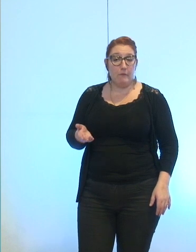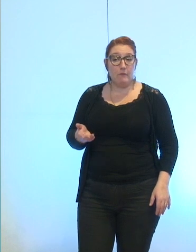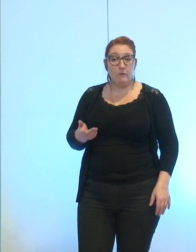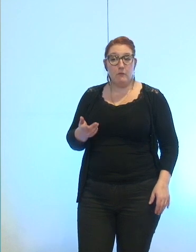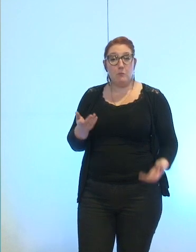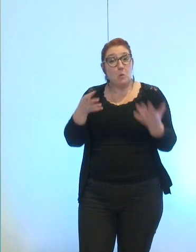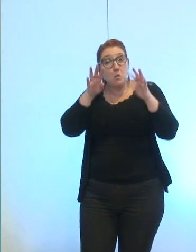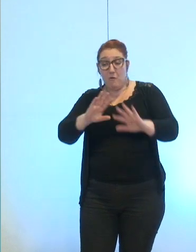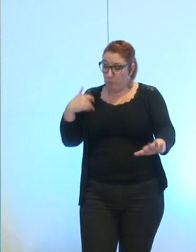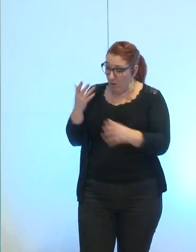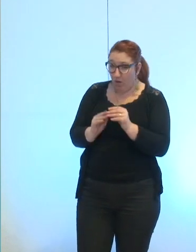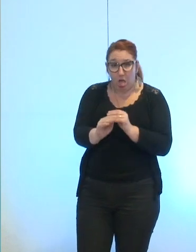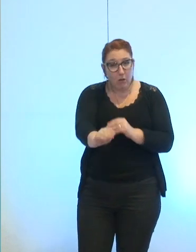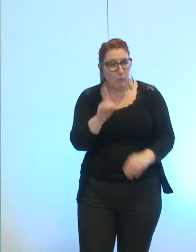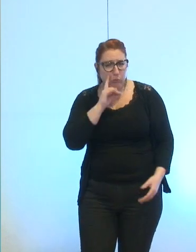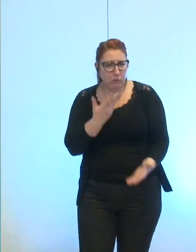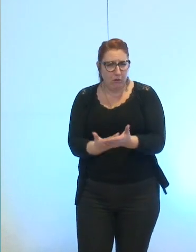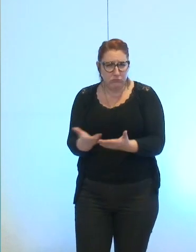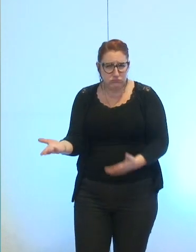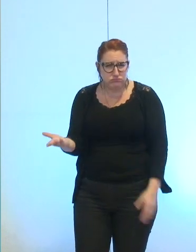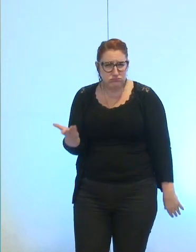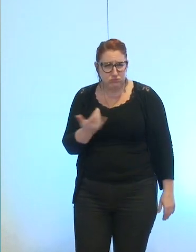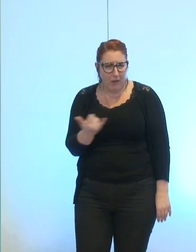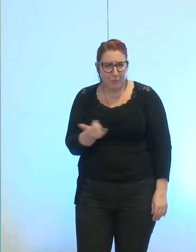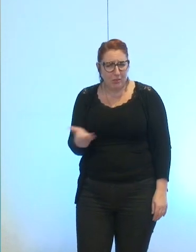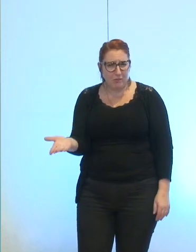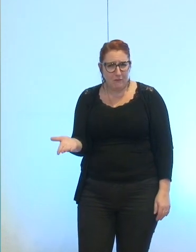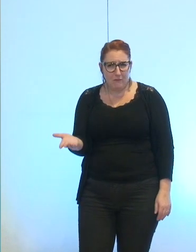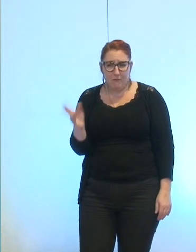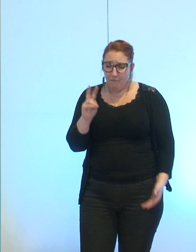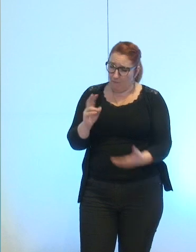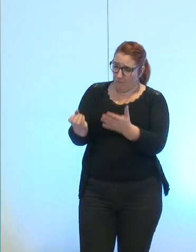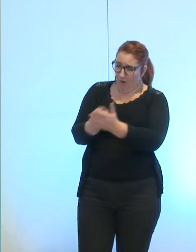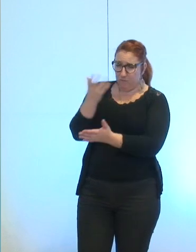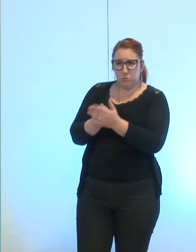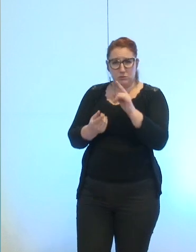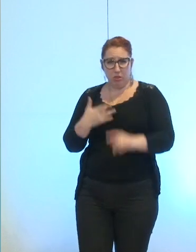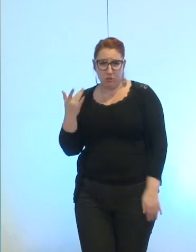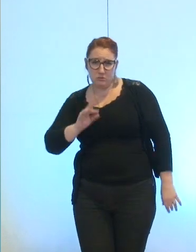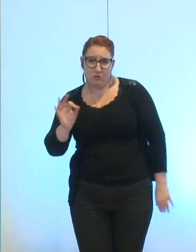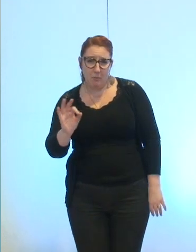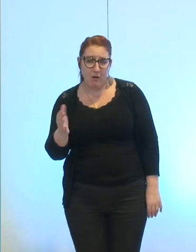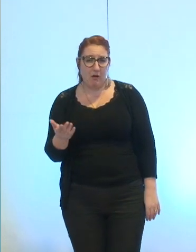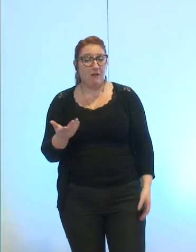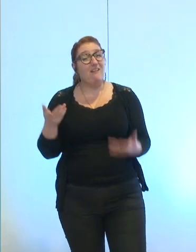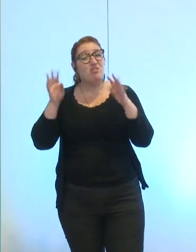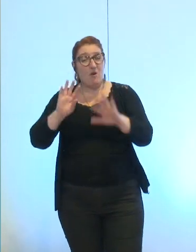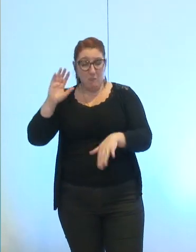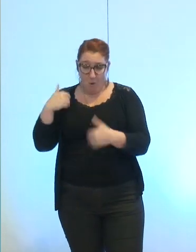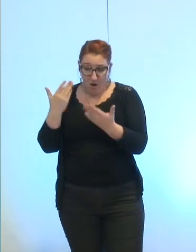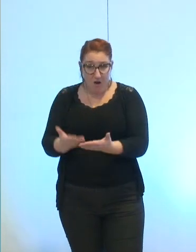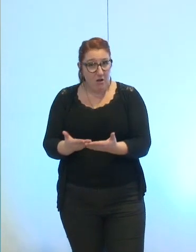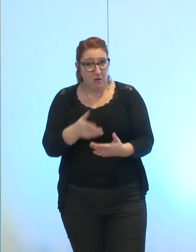d'attendre 9 mois sans pour autant en 9 mois que vous soyez en mesure pendant tout ce tempsl